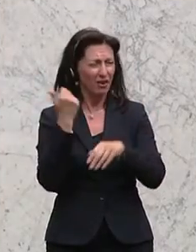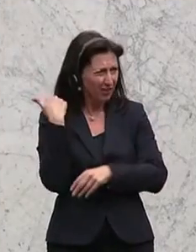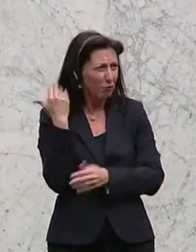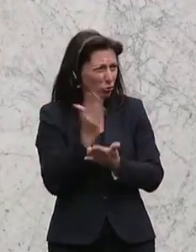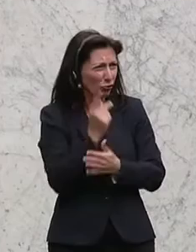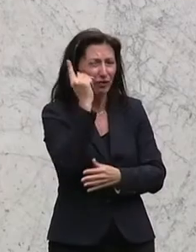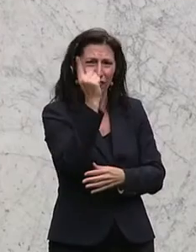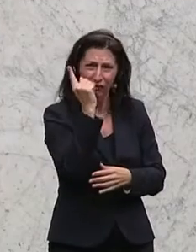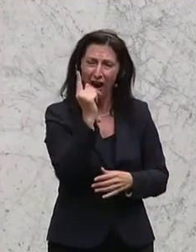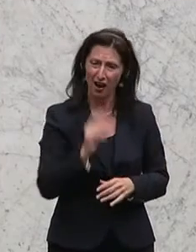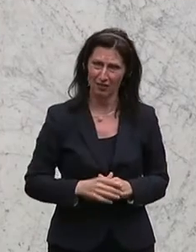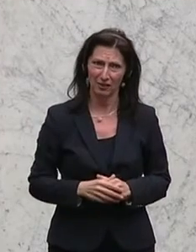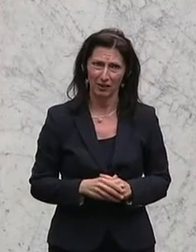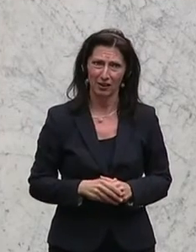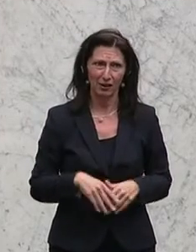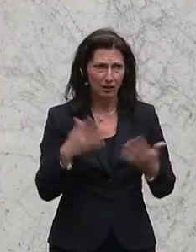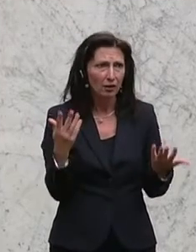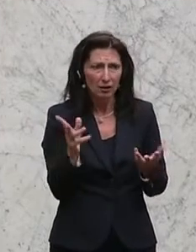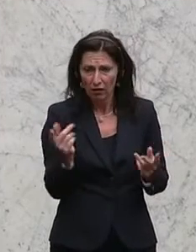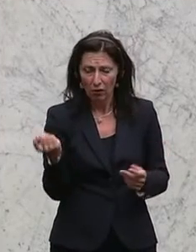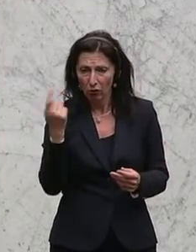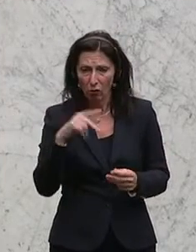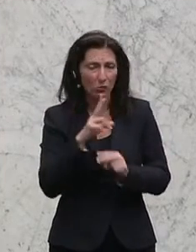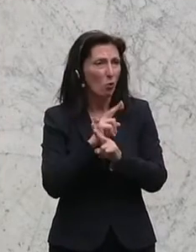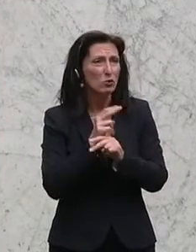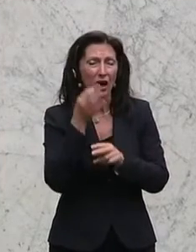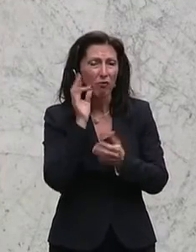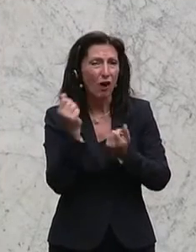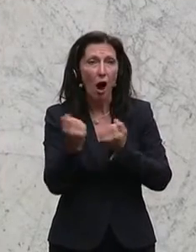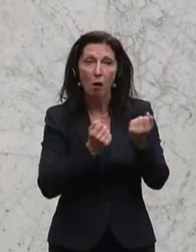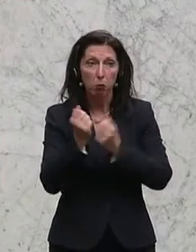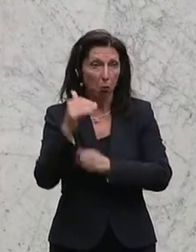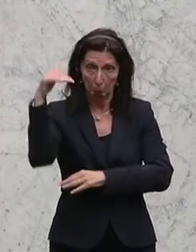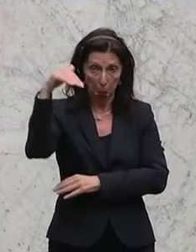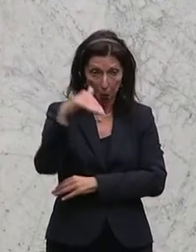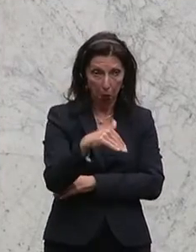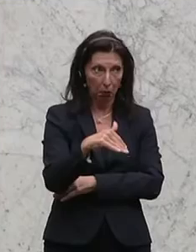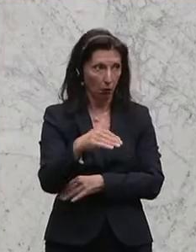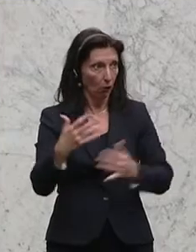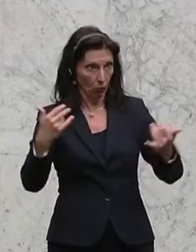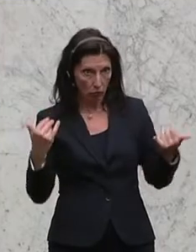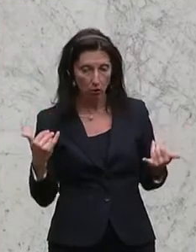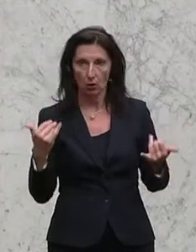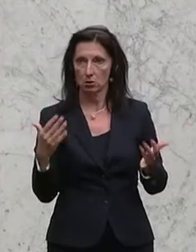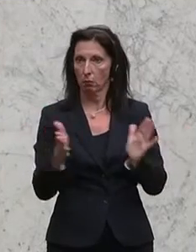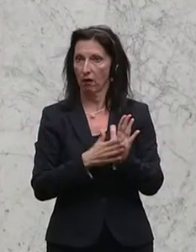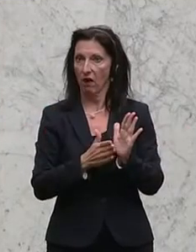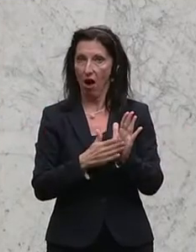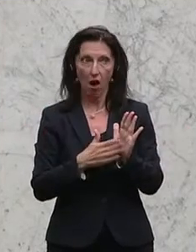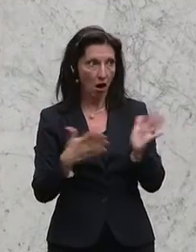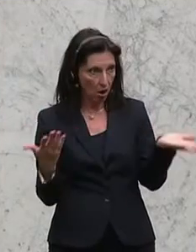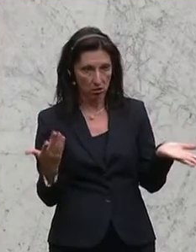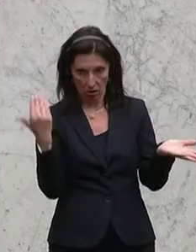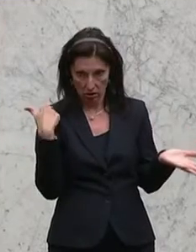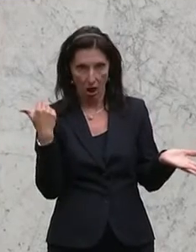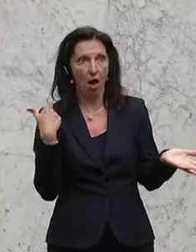Verschlechterung der österreichischen Frauenpolitik führen kann. Und heute bestätigt sich diese Skepsis, indem